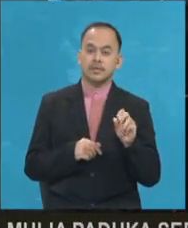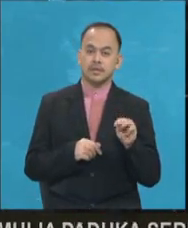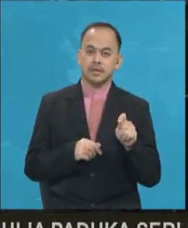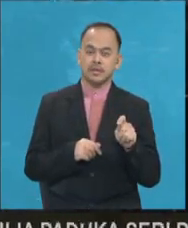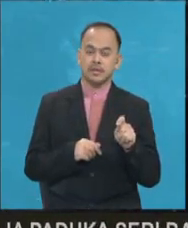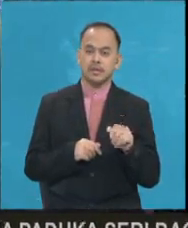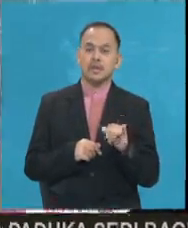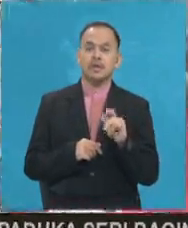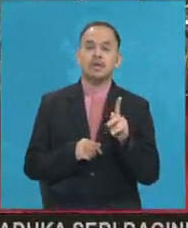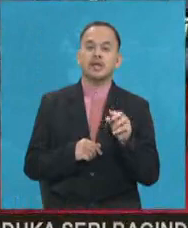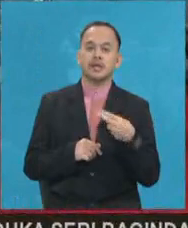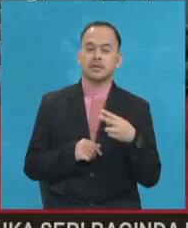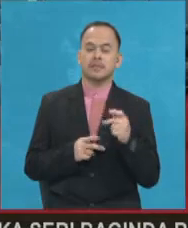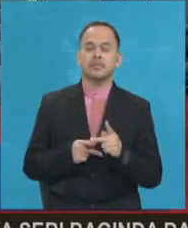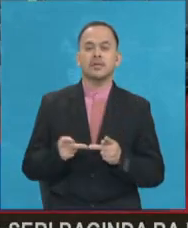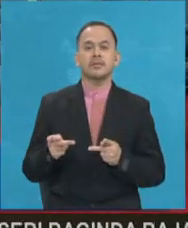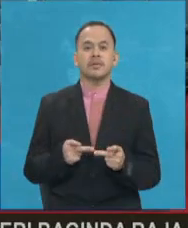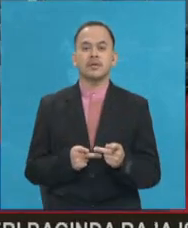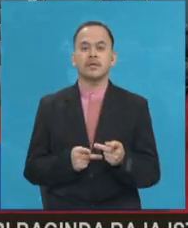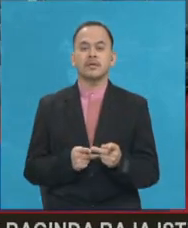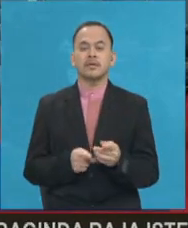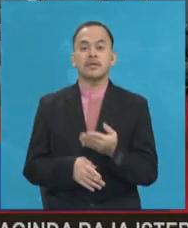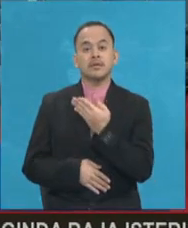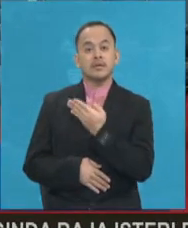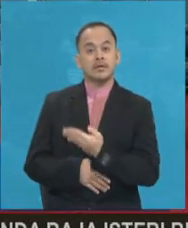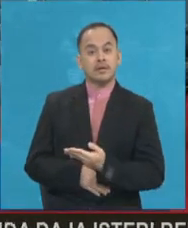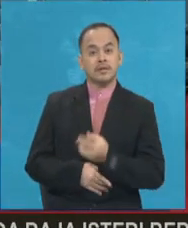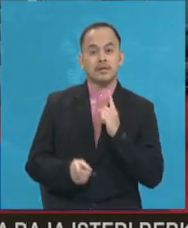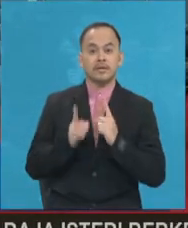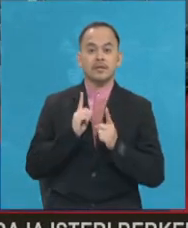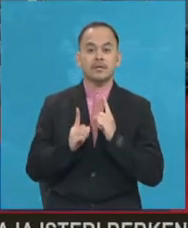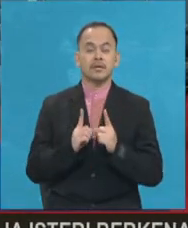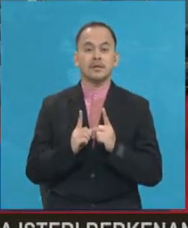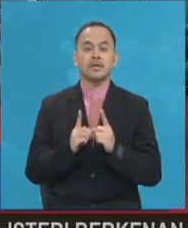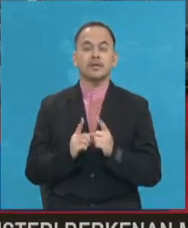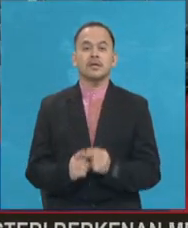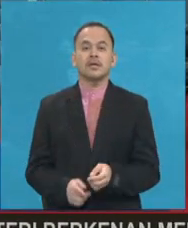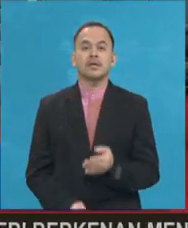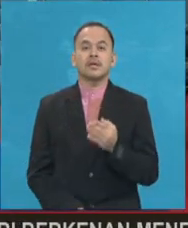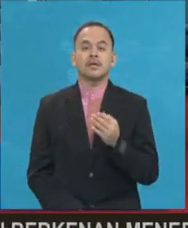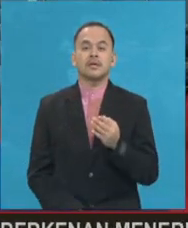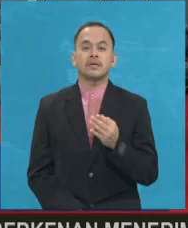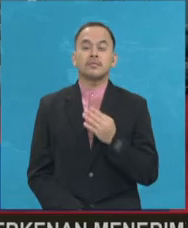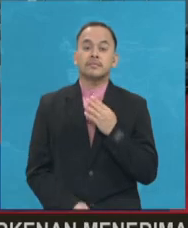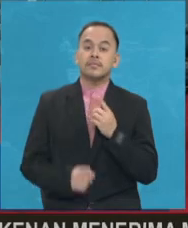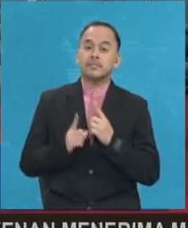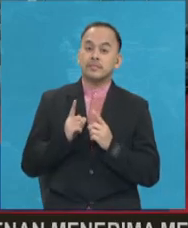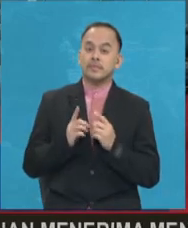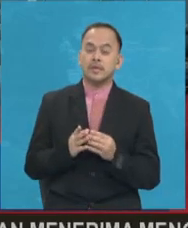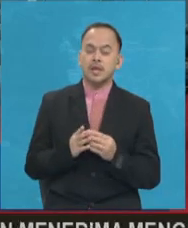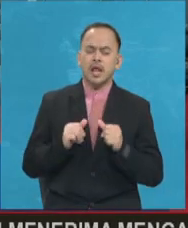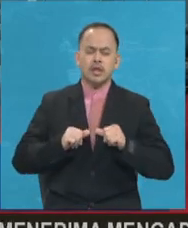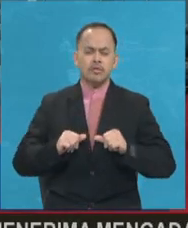ikhlas berhemat Insyaallah dengan perundingan ini tanpa kepada tempat tik akan terus